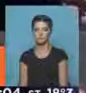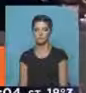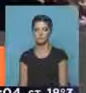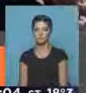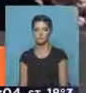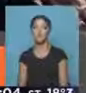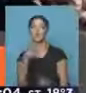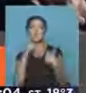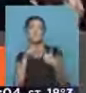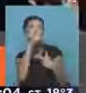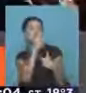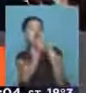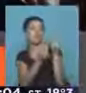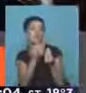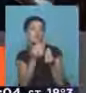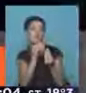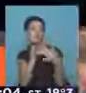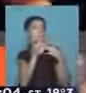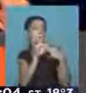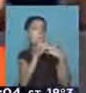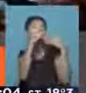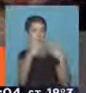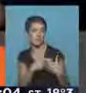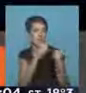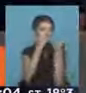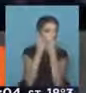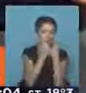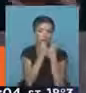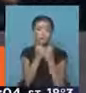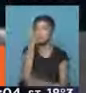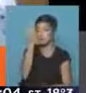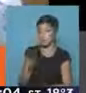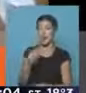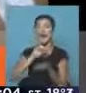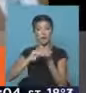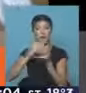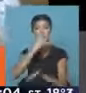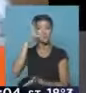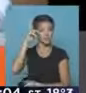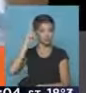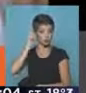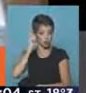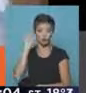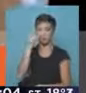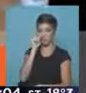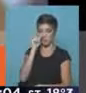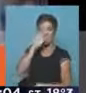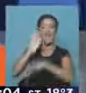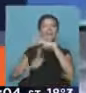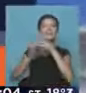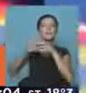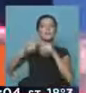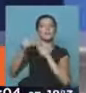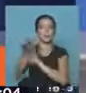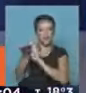Acusando a sus adversarios políticos de pactar con el sistema, las propuestas de esta abogada de 48 años, hija del líder de extrema derecha